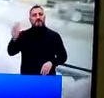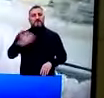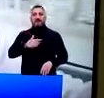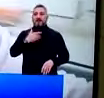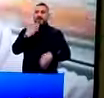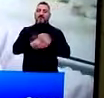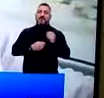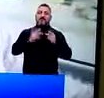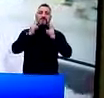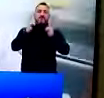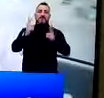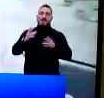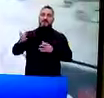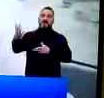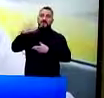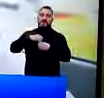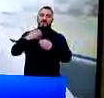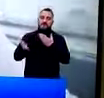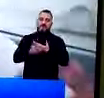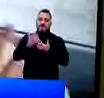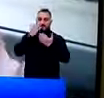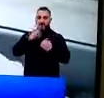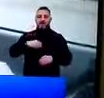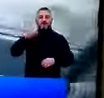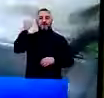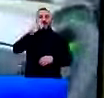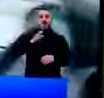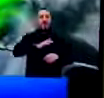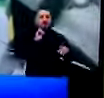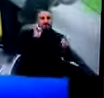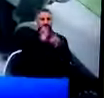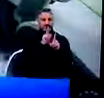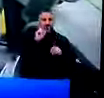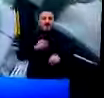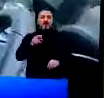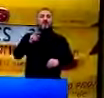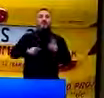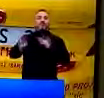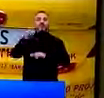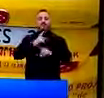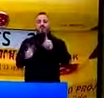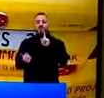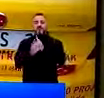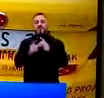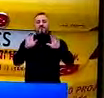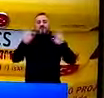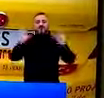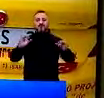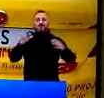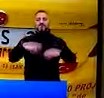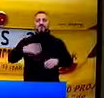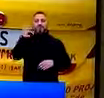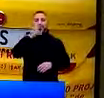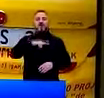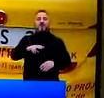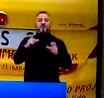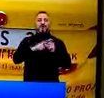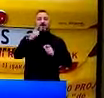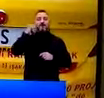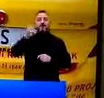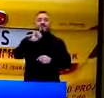İnşallah sizlerin sayesinde hem Ekrem Bey'e hem ulaşmak istiyorum. Tamam. Ayrıca Karayolları Genel Müdürlüğü'ne